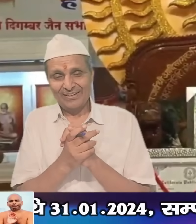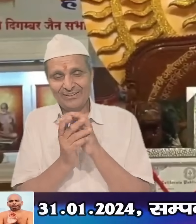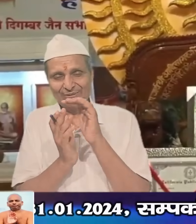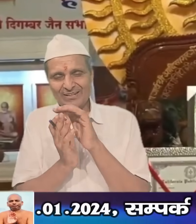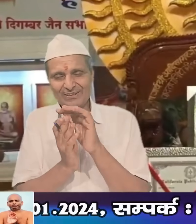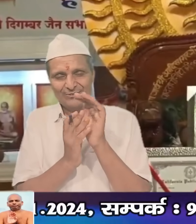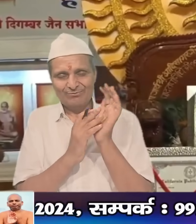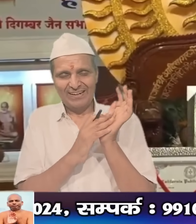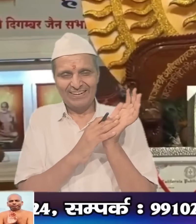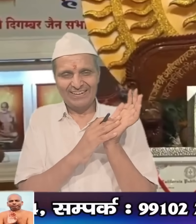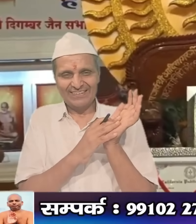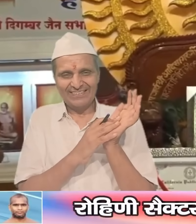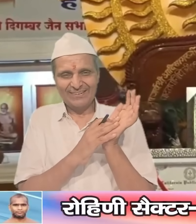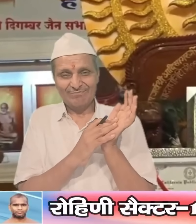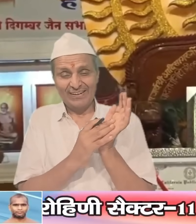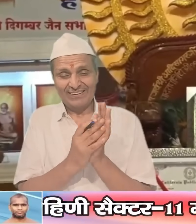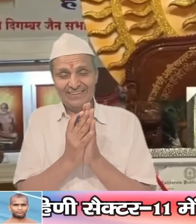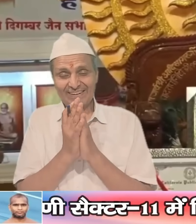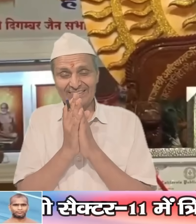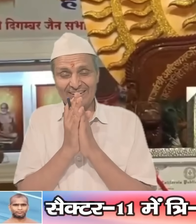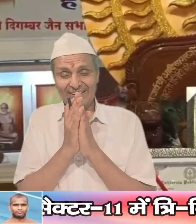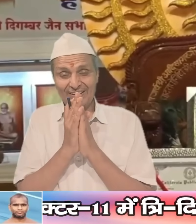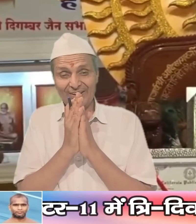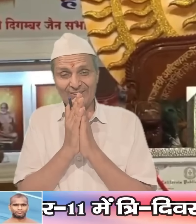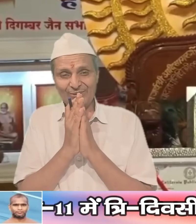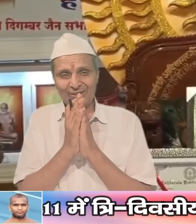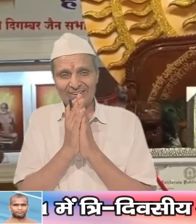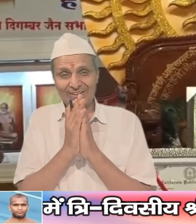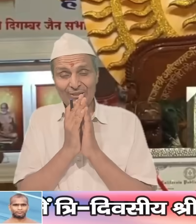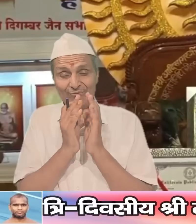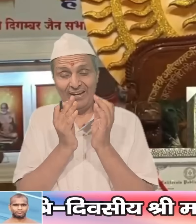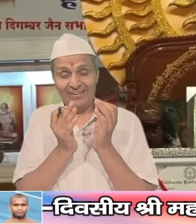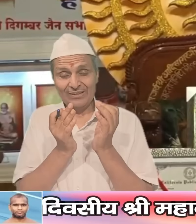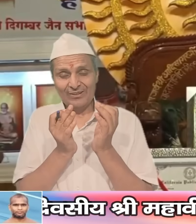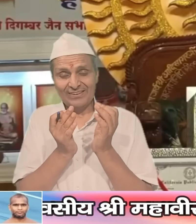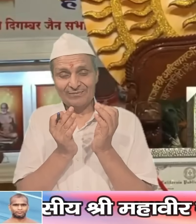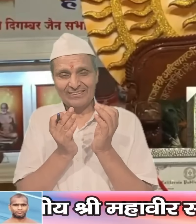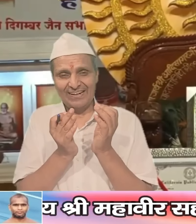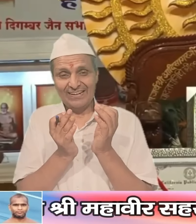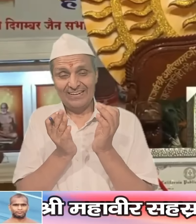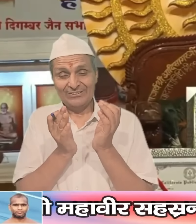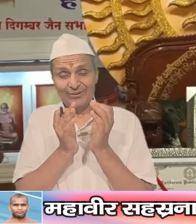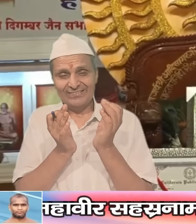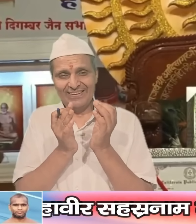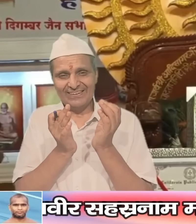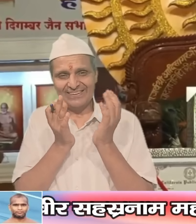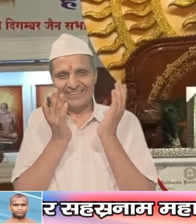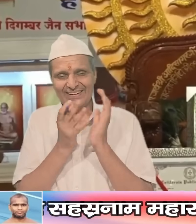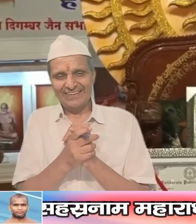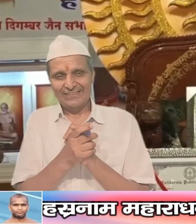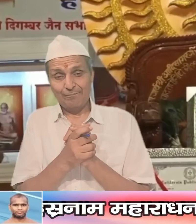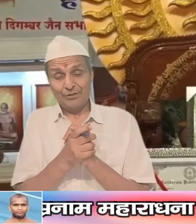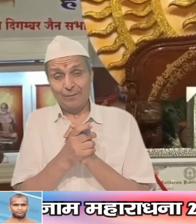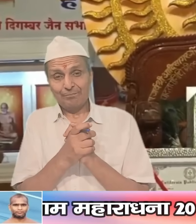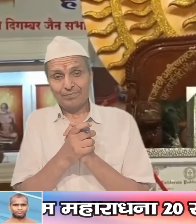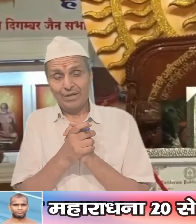हुए यमुना के उस पार। पर कहते हैं कल जो हुआ था वह ऐसा हुआ था चमत्कार जो किसी ने आज तक देखा